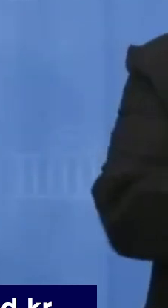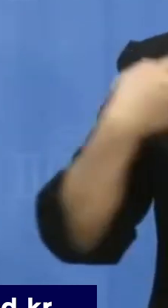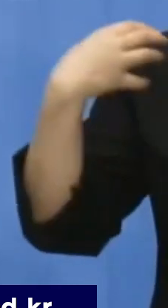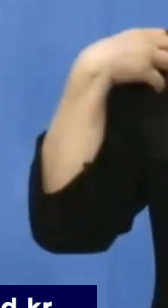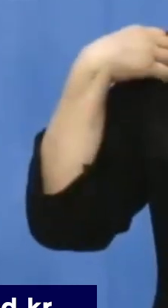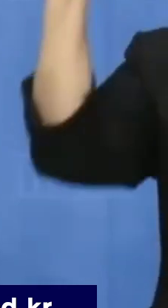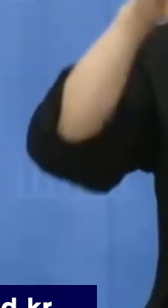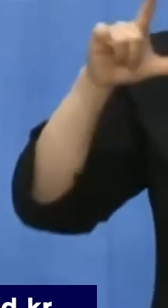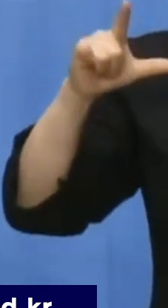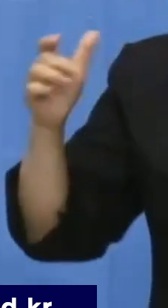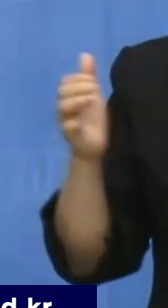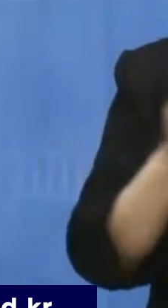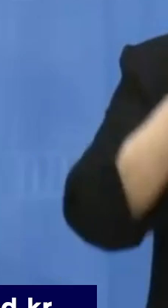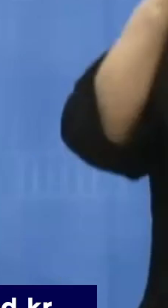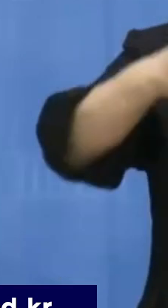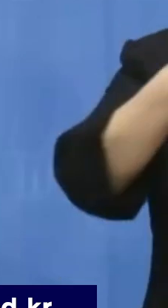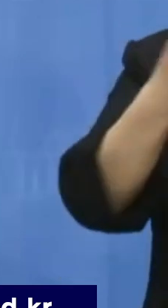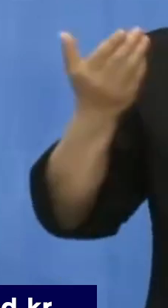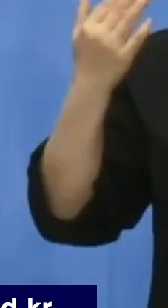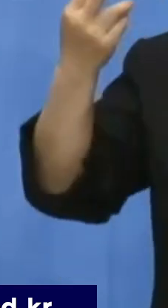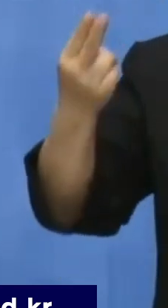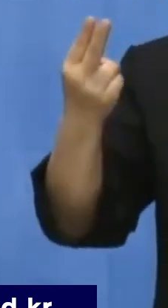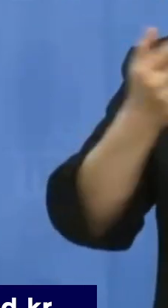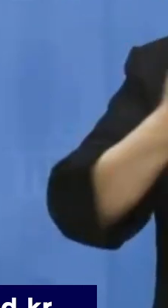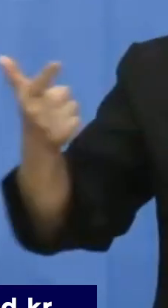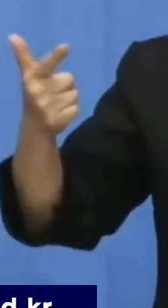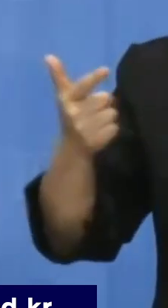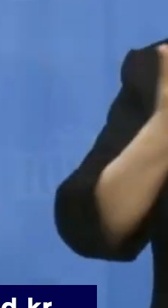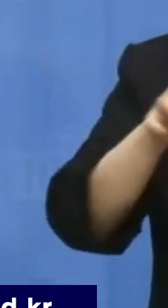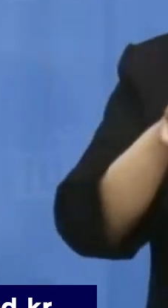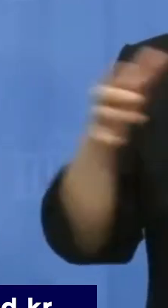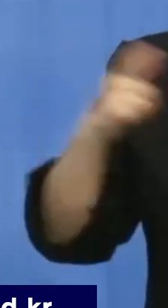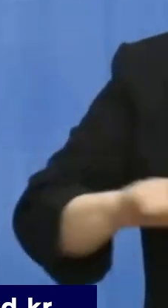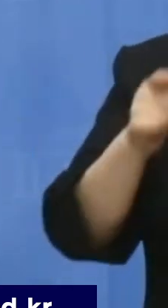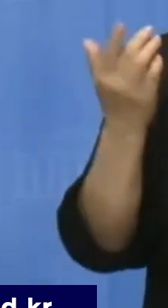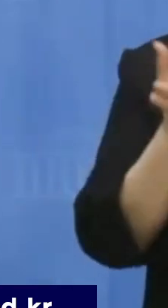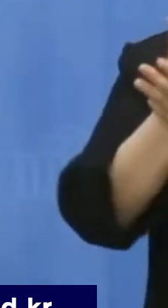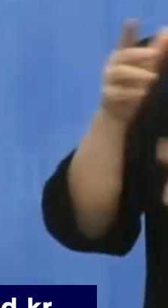역할과 위상도 지난 30년 전과는 비교할 수 없을 정도로 커졌습니다.